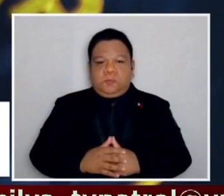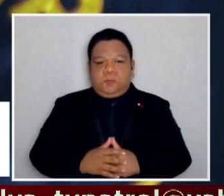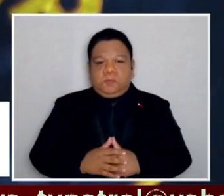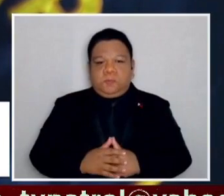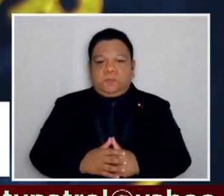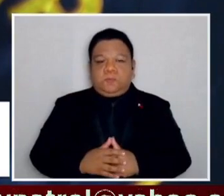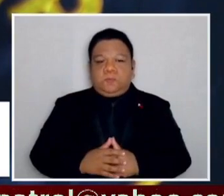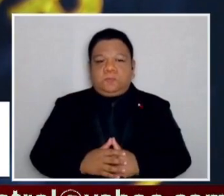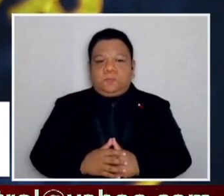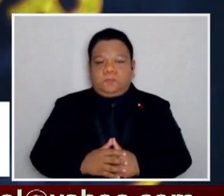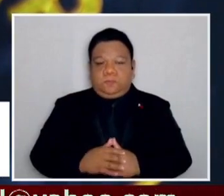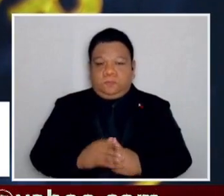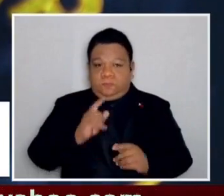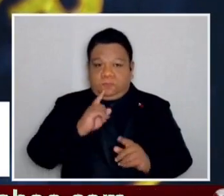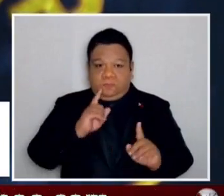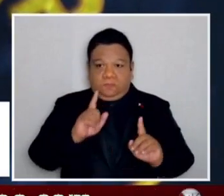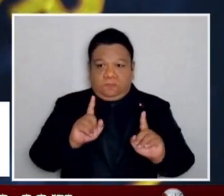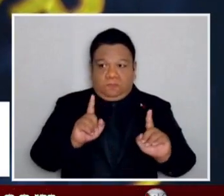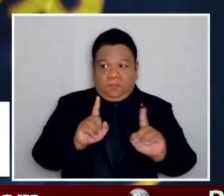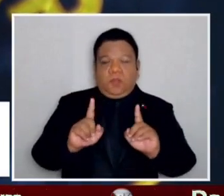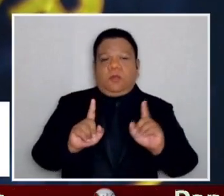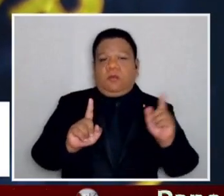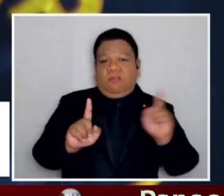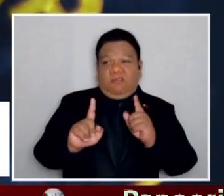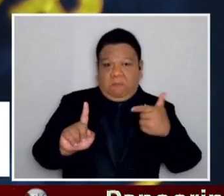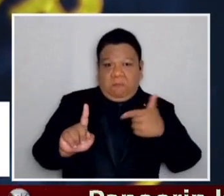naabutan niya, binaril niya, kaya lang